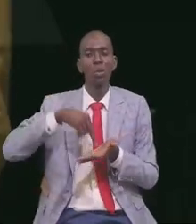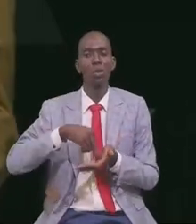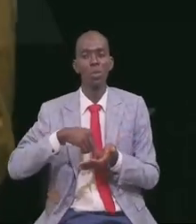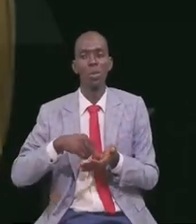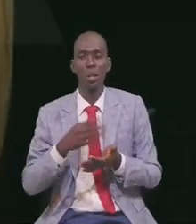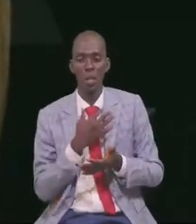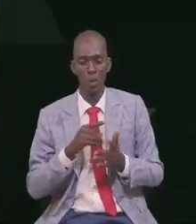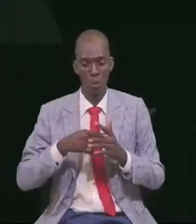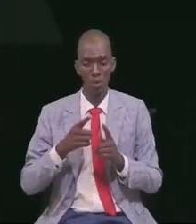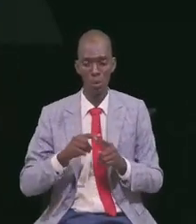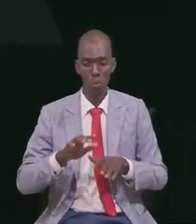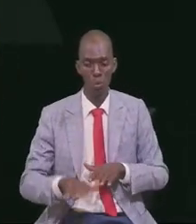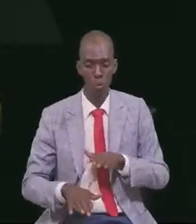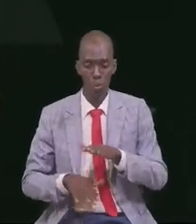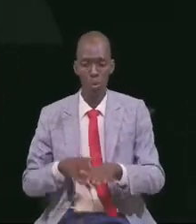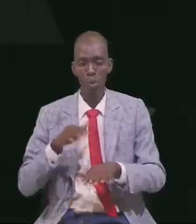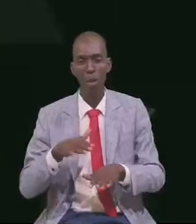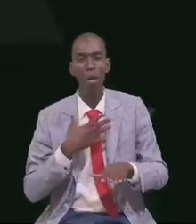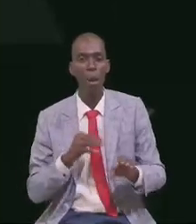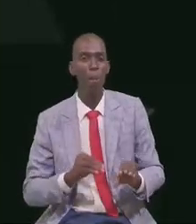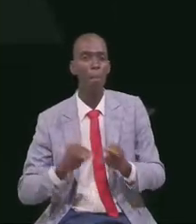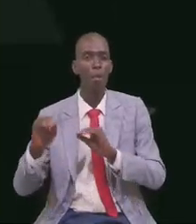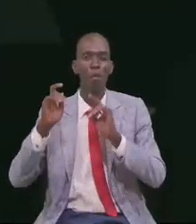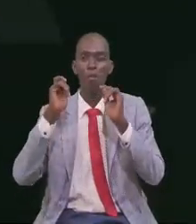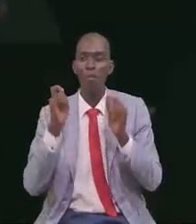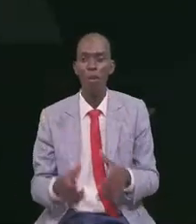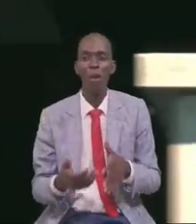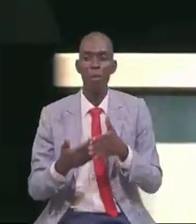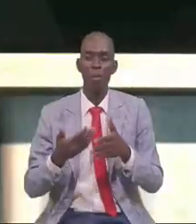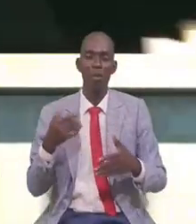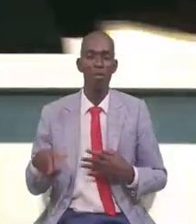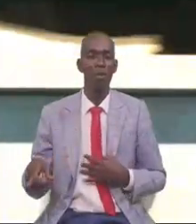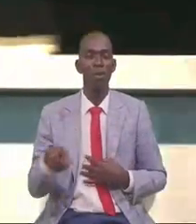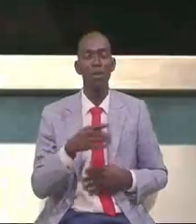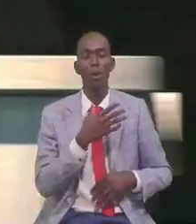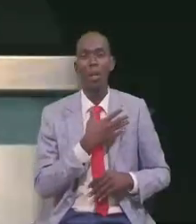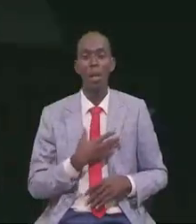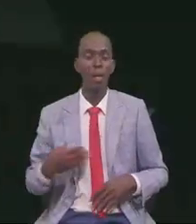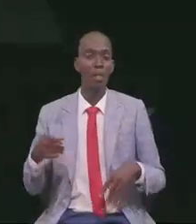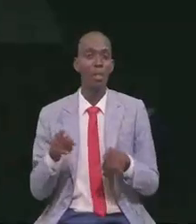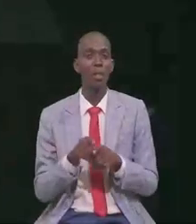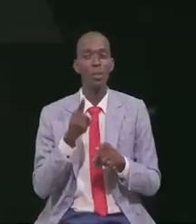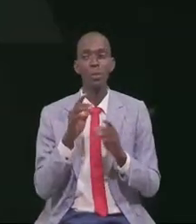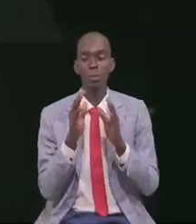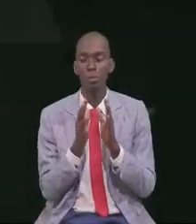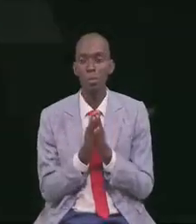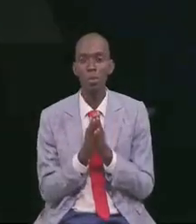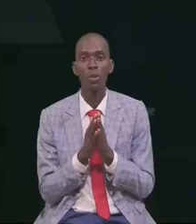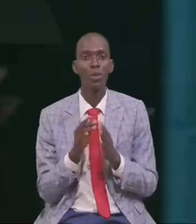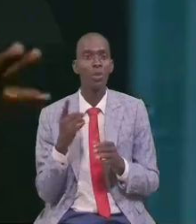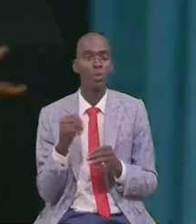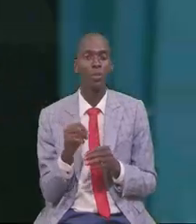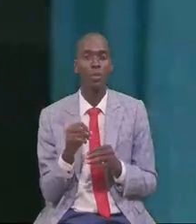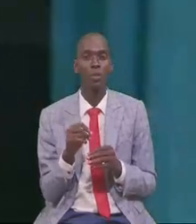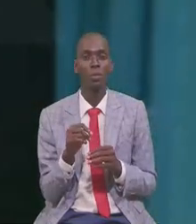marché et il a marché devant eux tous. Comme nous prions, quand tu entendras le nom de Jésus et